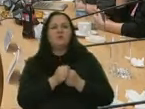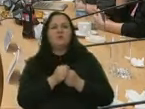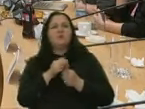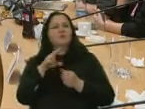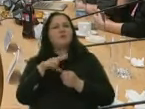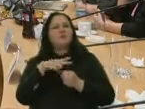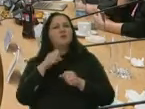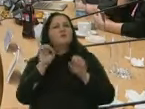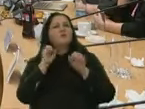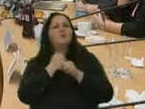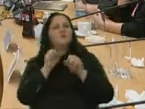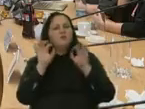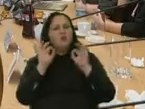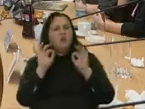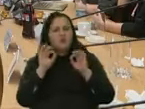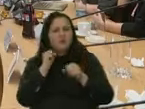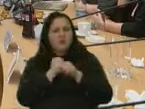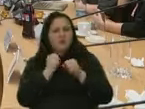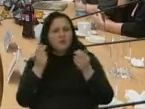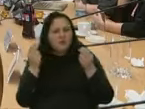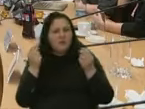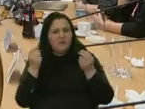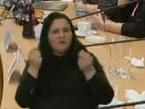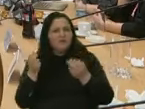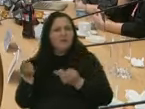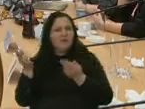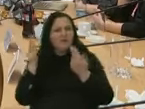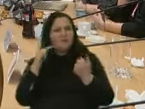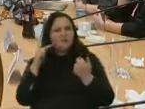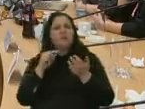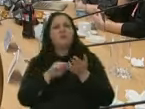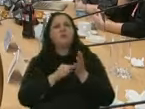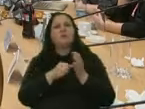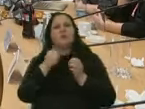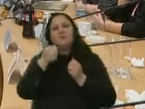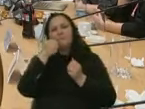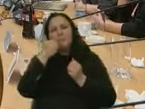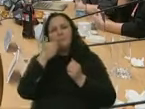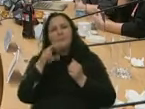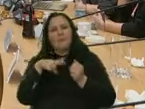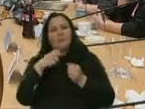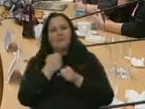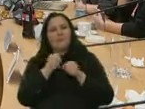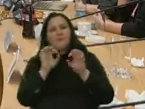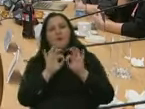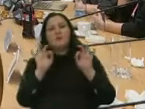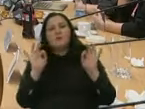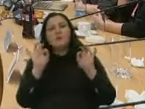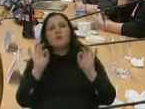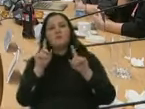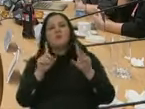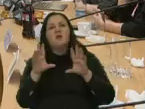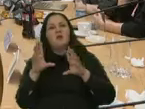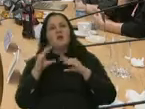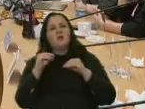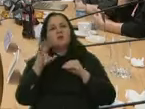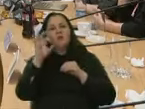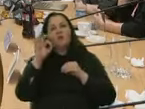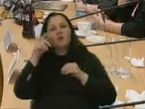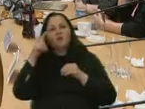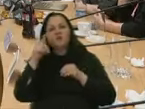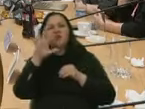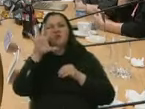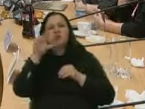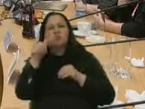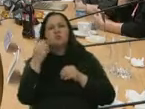dacă facem finanțări, cum revenind la punctul 1, e foarte bine dacă acceptăm OG51